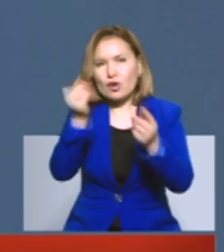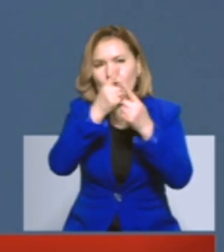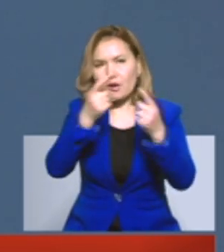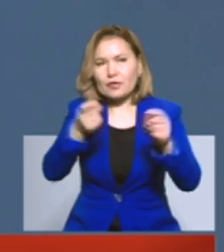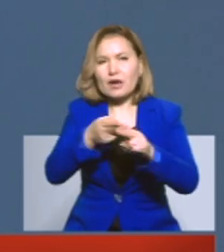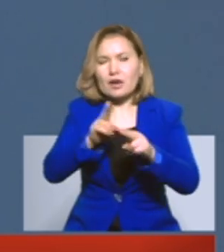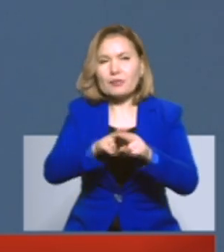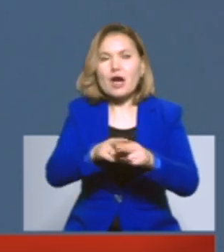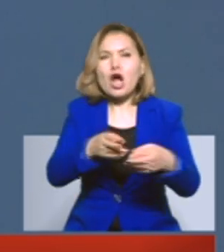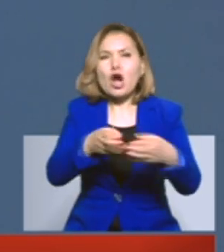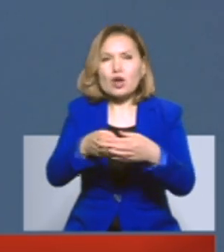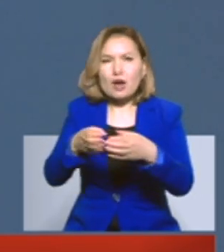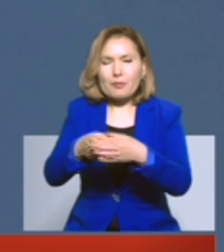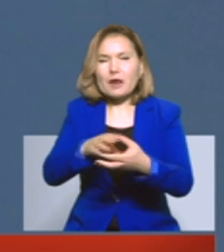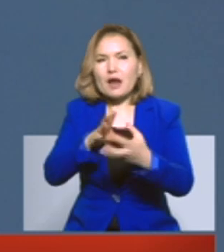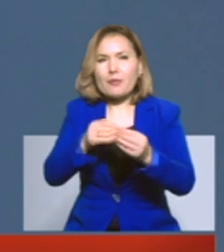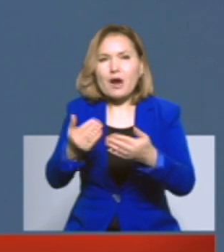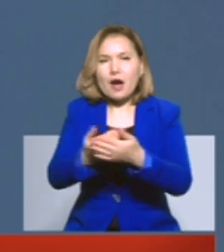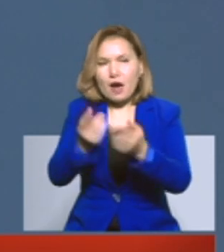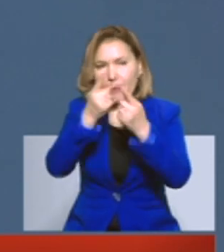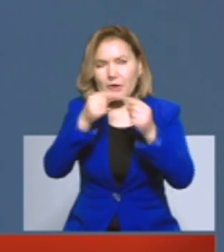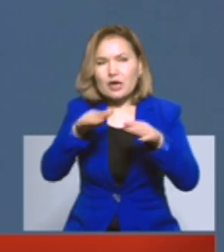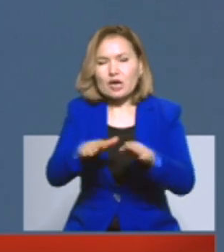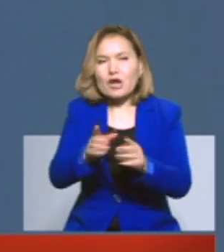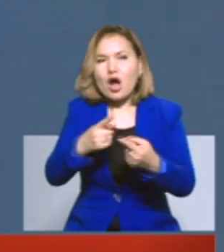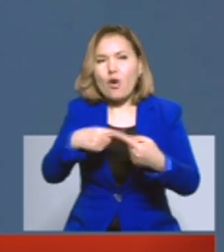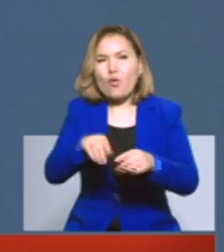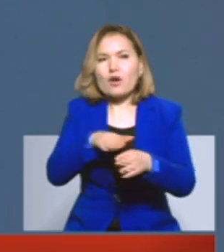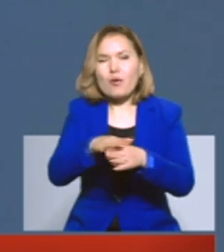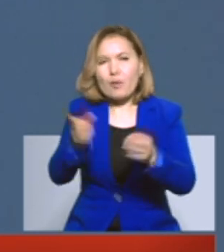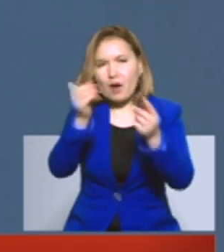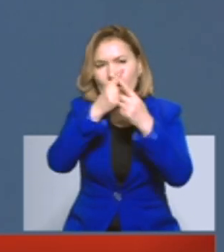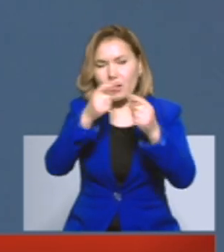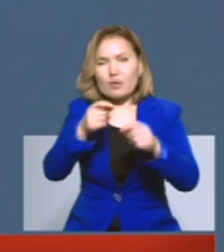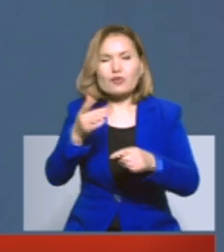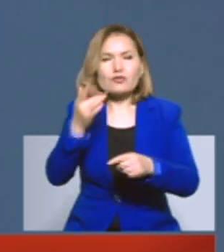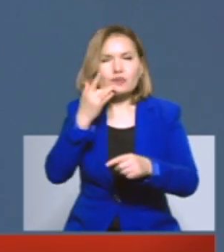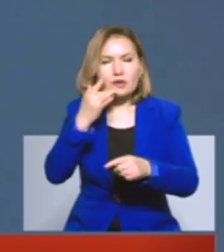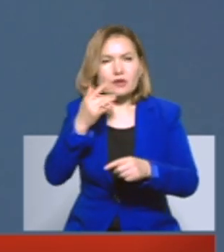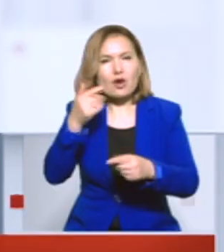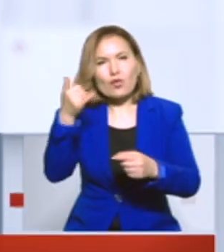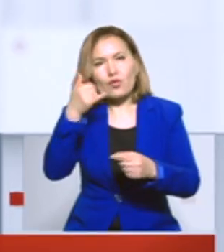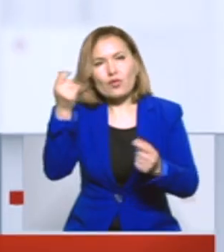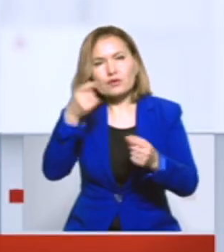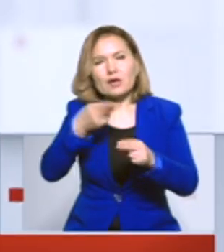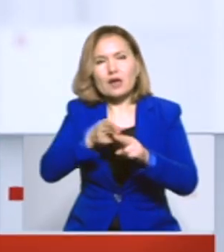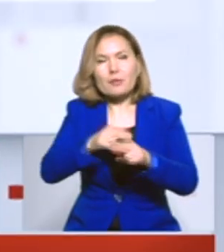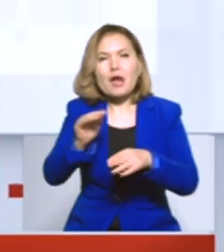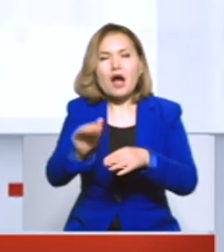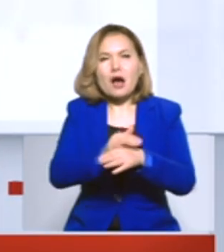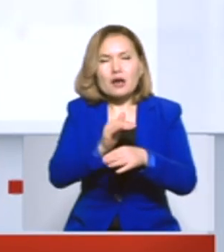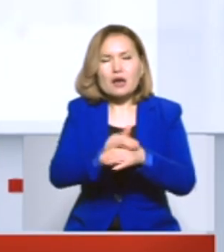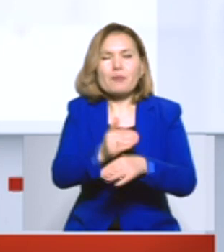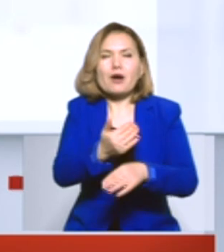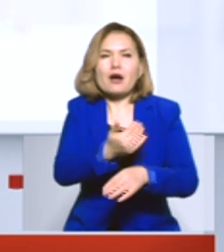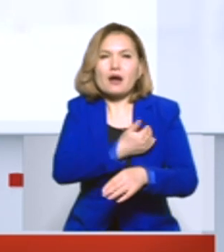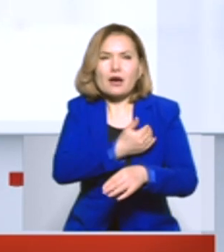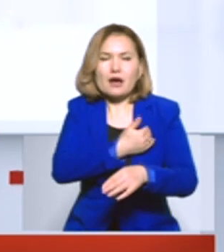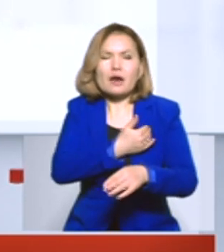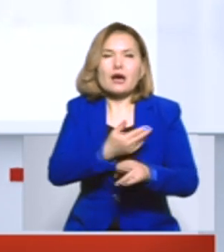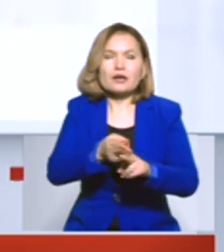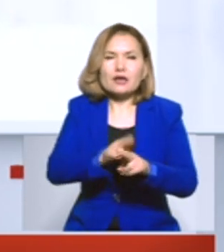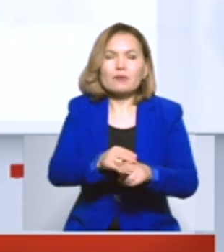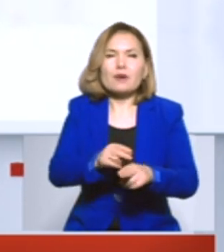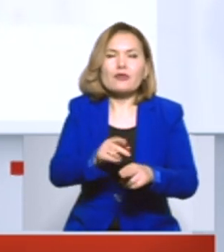жариялады. Мұндай ұйымдар туралы ақпаратты жергілікті атқарушы органдарға хабарласып білуге болады. Қайырымдылық жасар кезде жауапкершілікті де